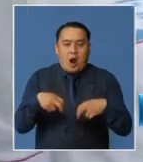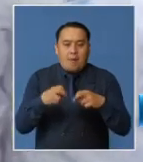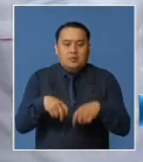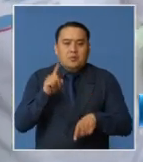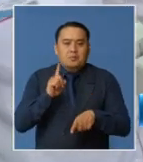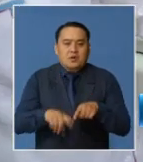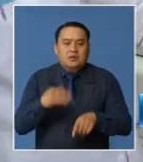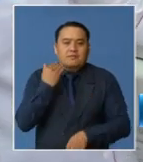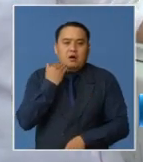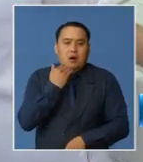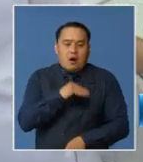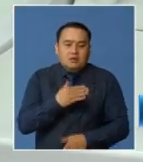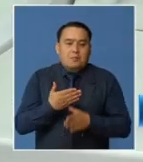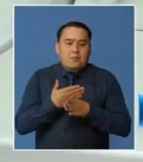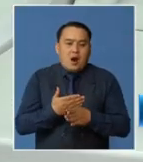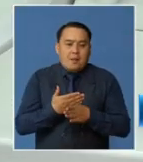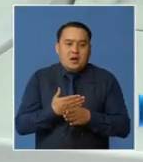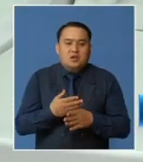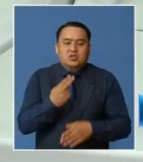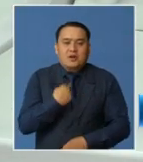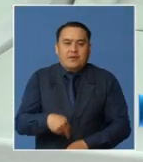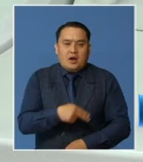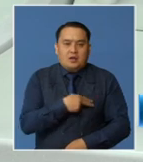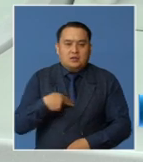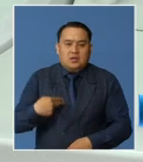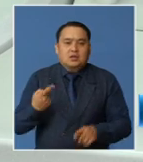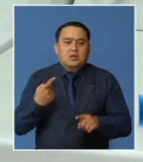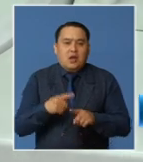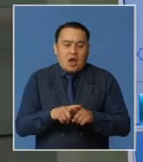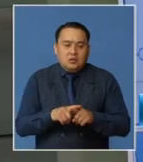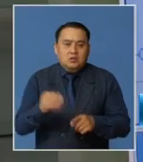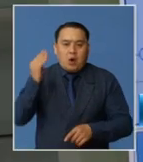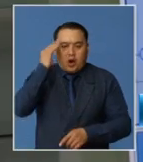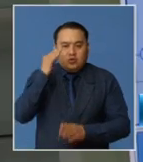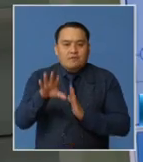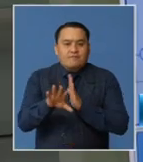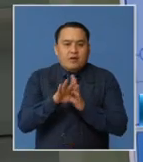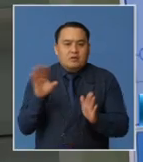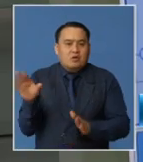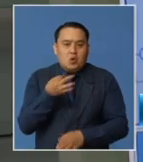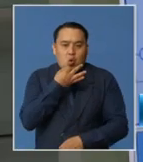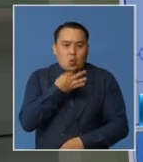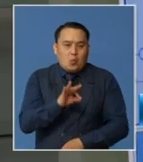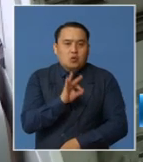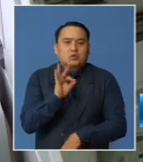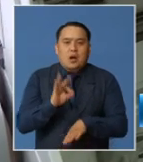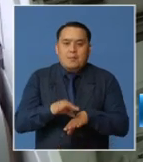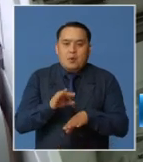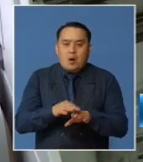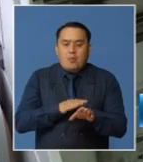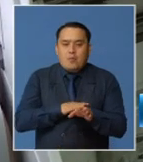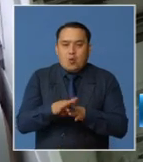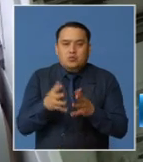а главное качественно, помогает швейцарская техника КАБАС. Анализаторы способны выявить практически любой недуг. Она